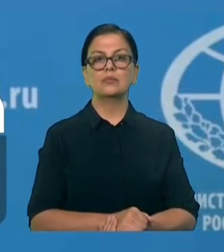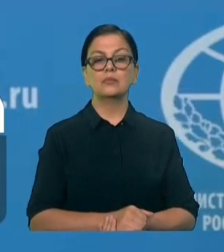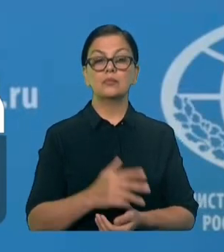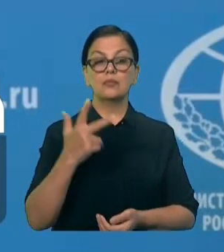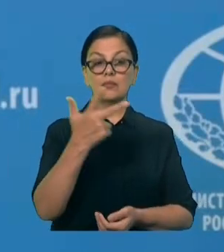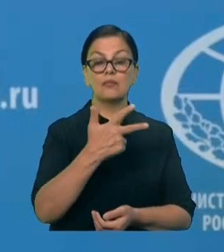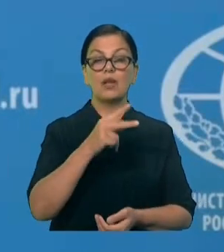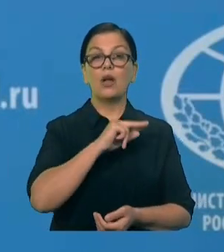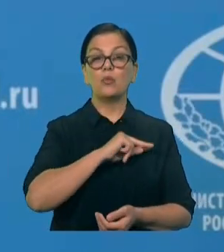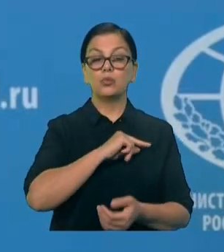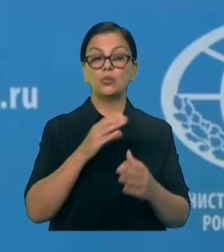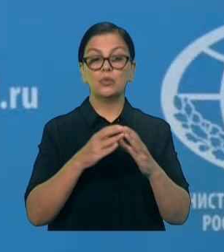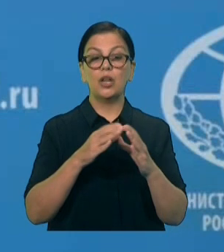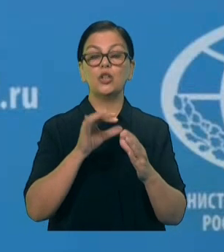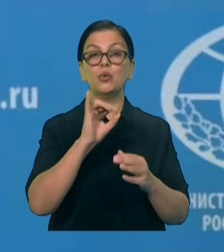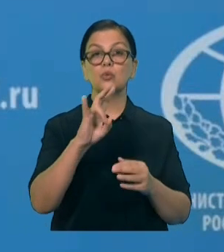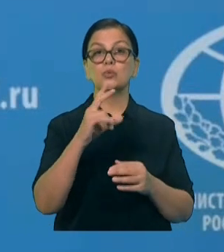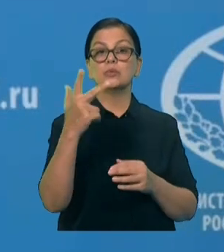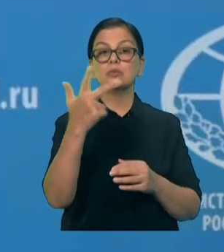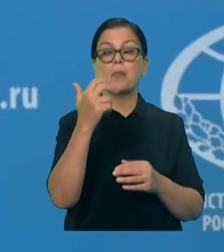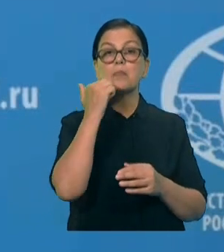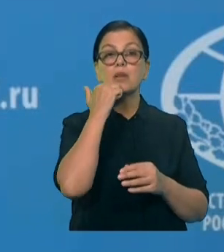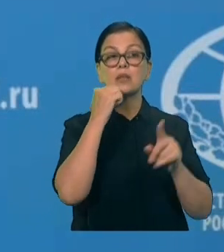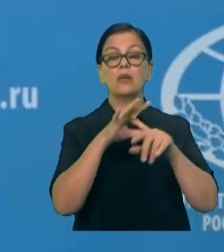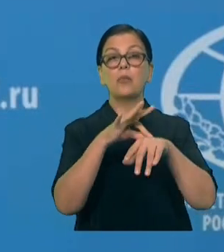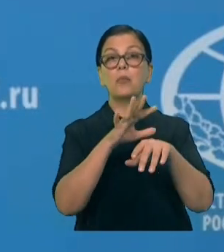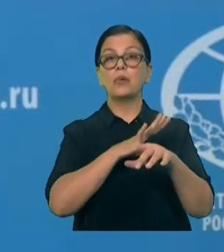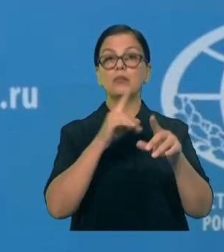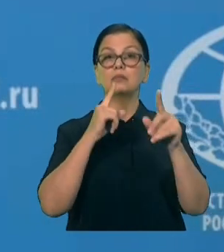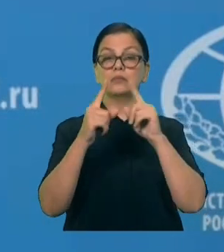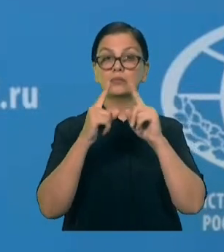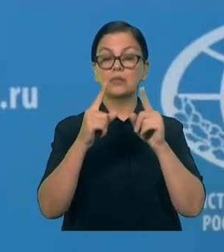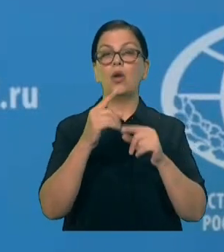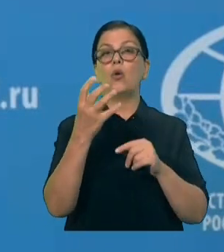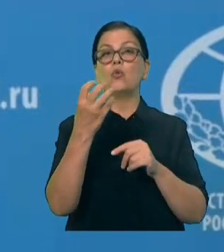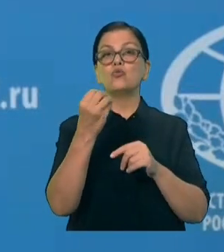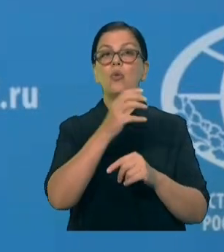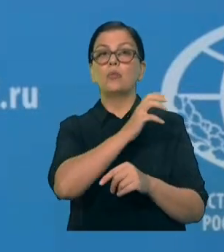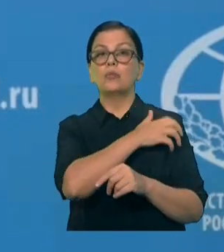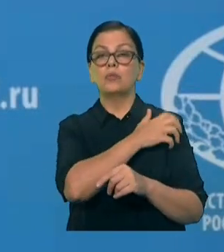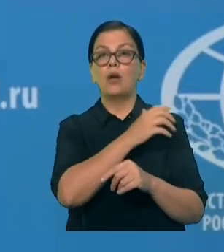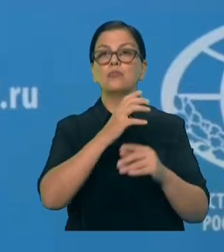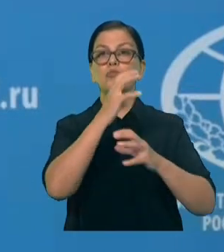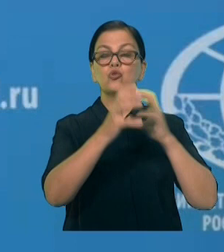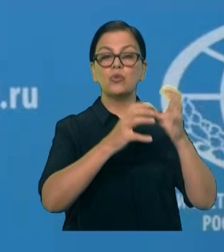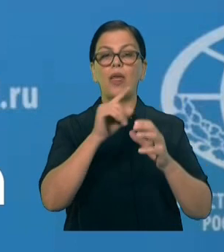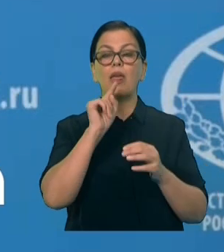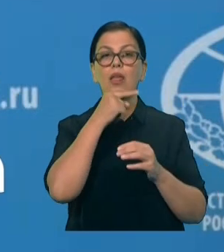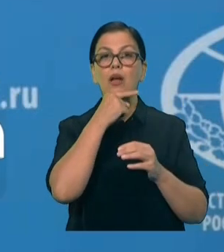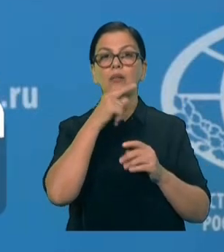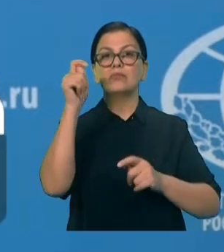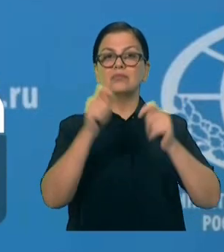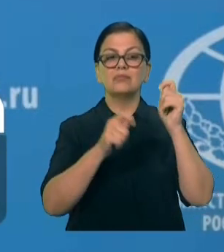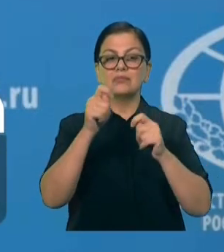Üçtərəfli işçi qrupunun iyunun 3-də Moskvada keçirilmiş iclasında, həmçinin Sankt-Peterburq Beynəlxalq İqtisadi Forumu çərçivəsində